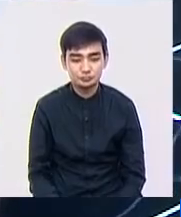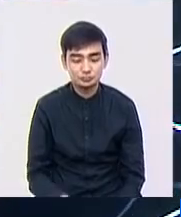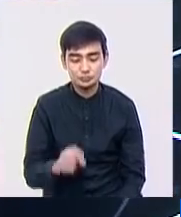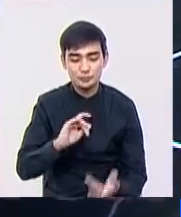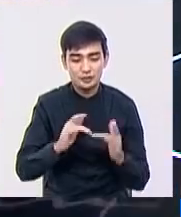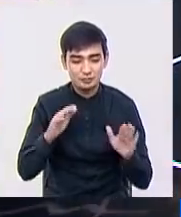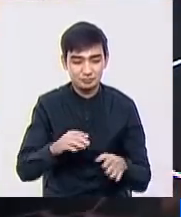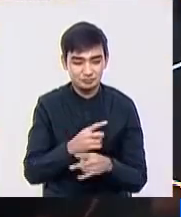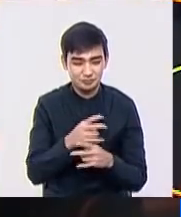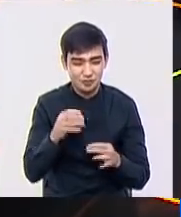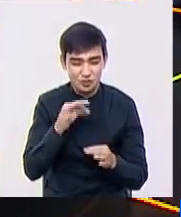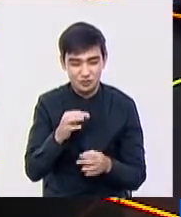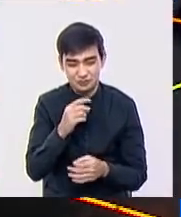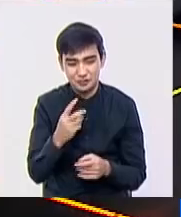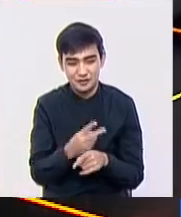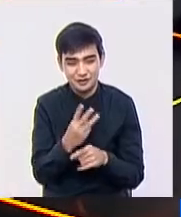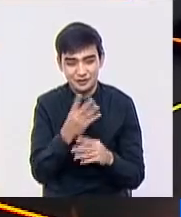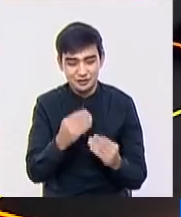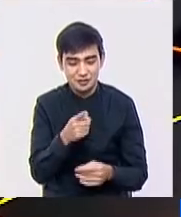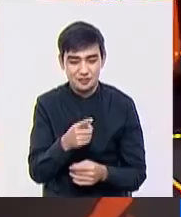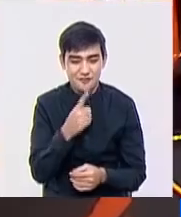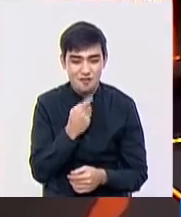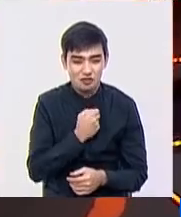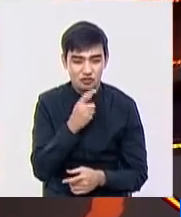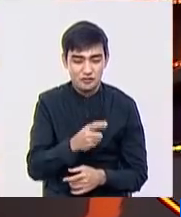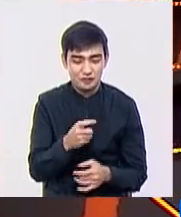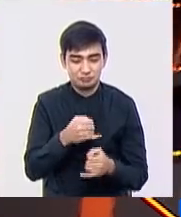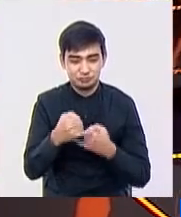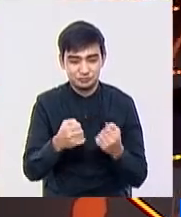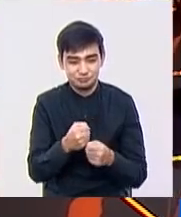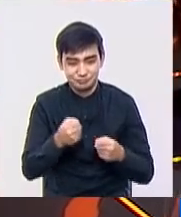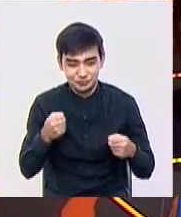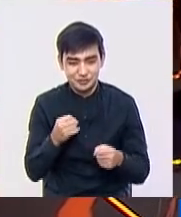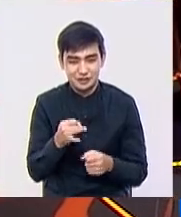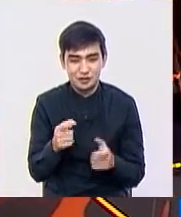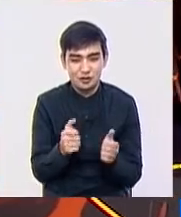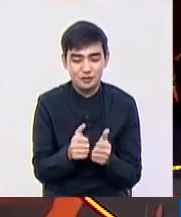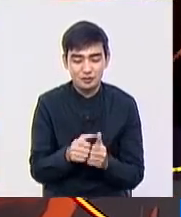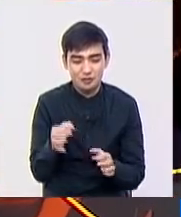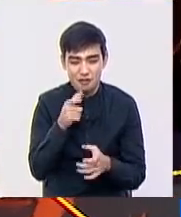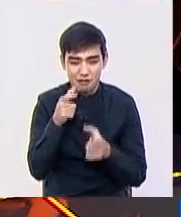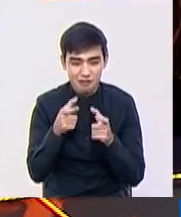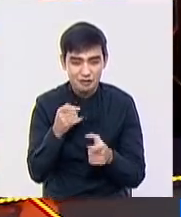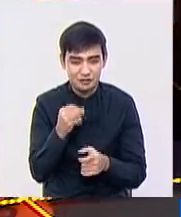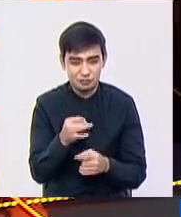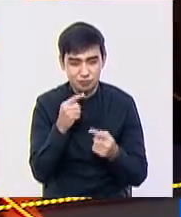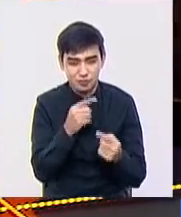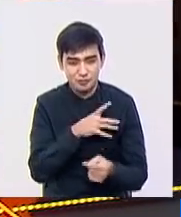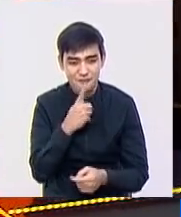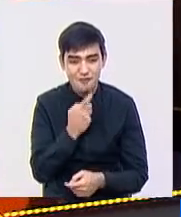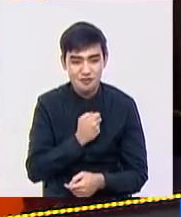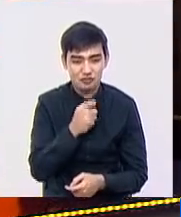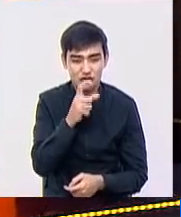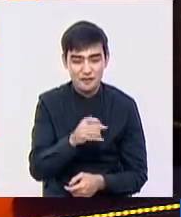Әлеметтік желіде бірнеше күннен бері қол аяғы байланған сарбаздың айналасындағыларға айғайлап қарсылық білдірген сарбаз Қызылорда